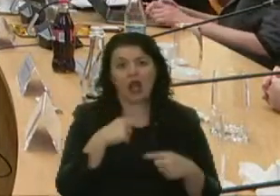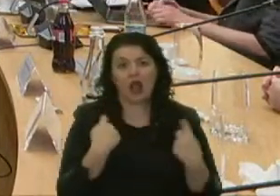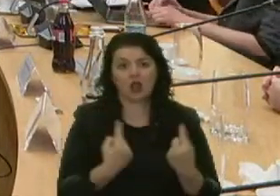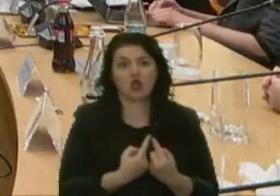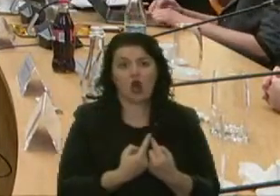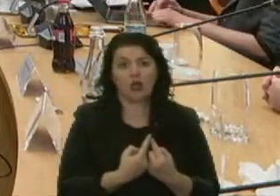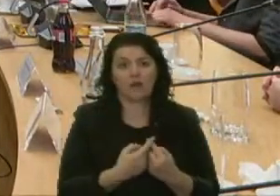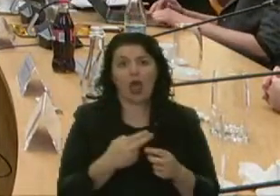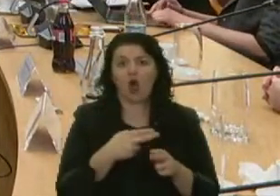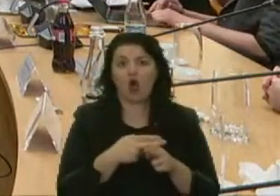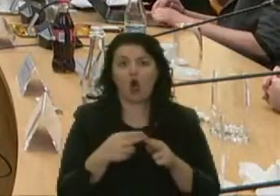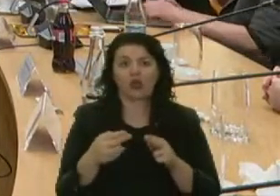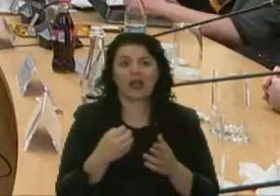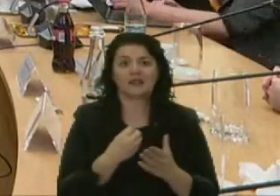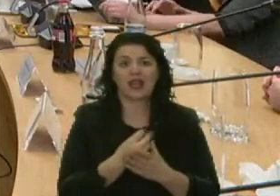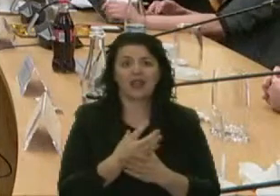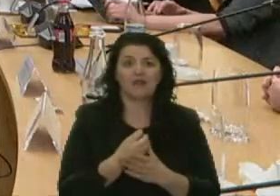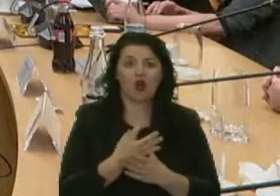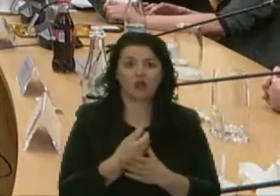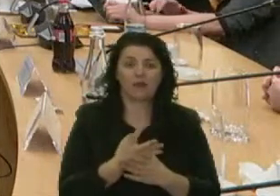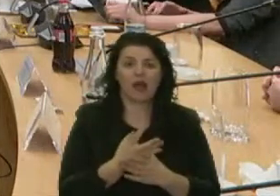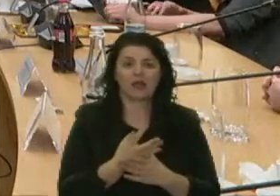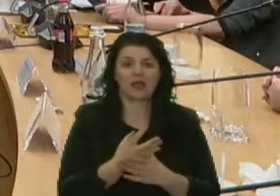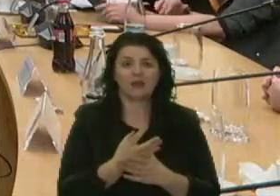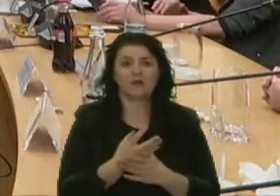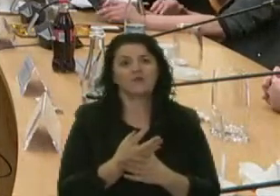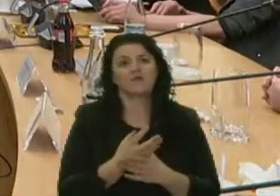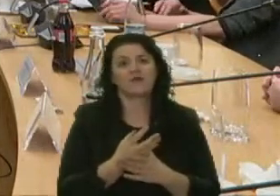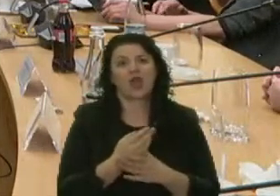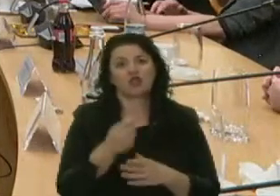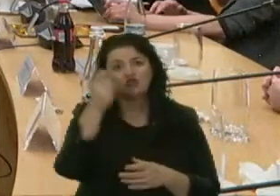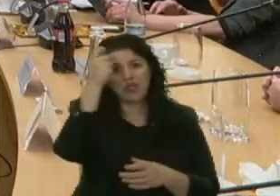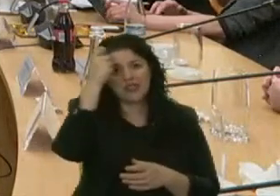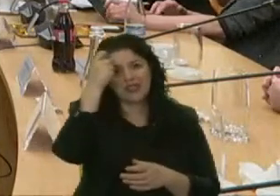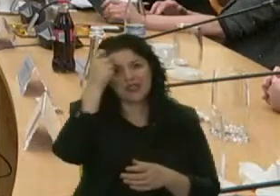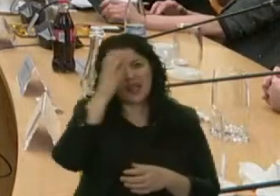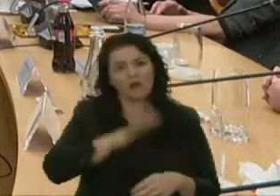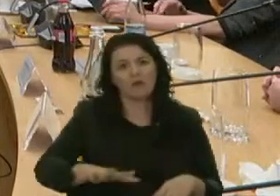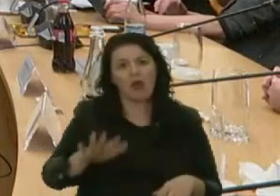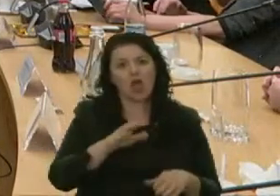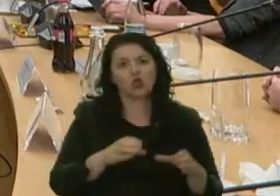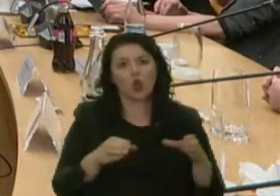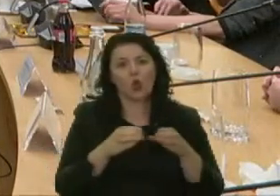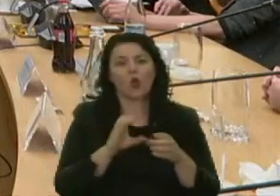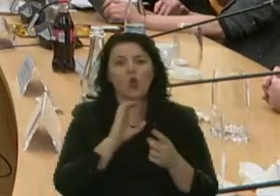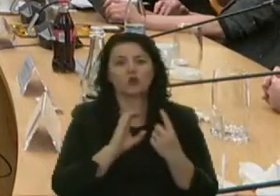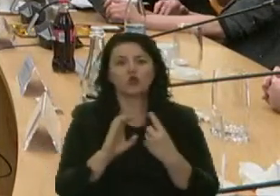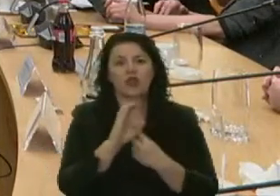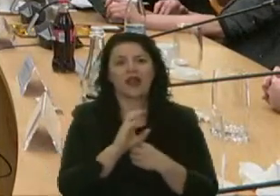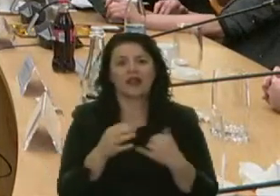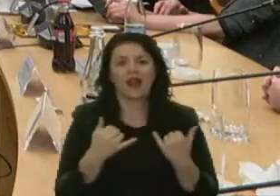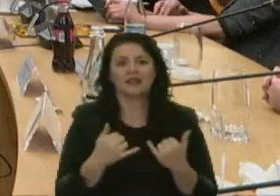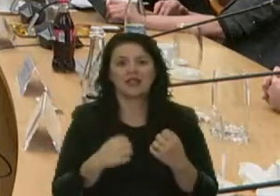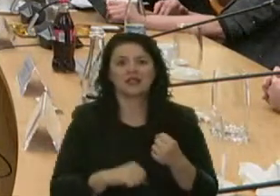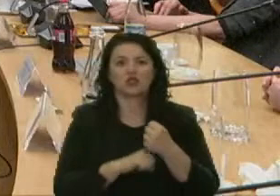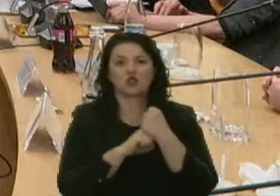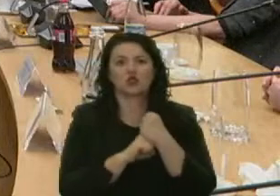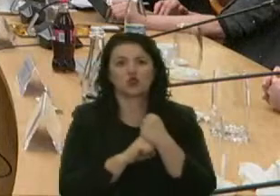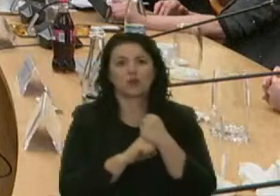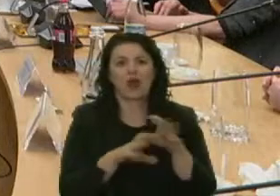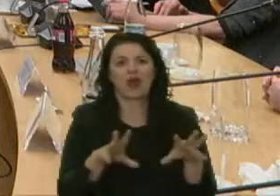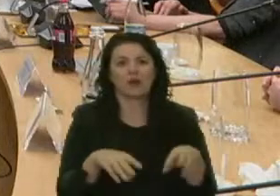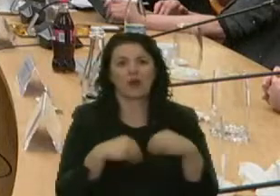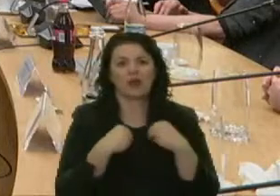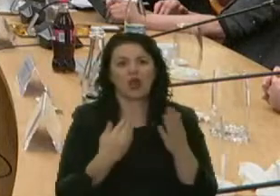pentru o corectă informare și la cetățenilor colegilor din mediul cultural veniți astăzi să susțină adoptarea